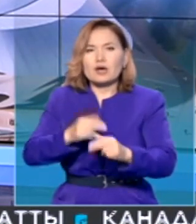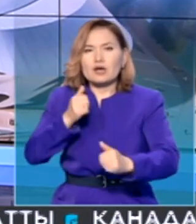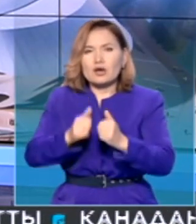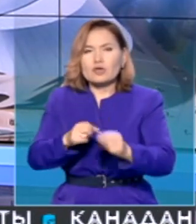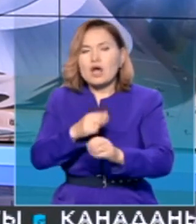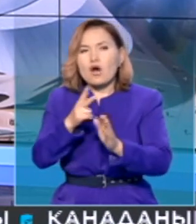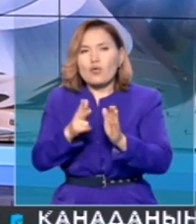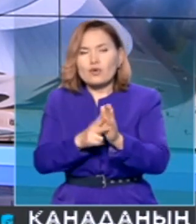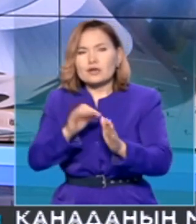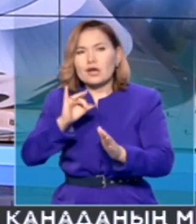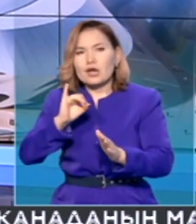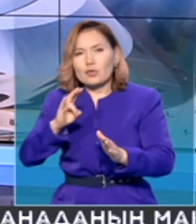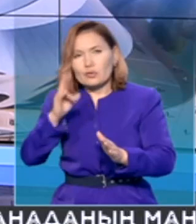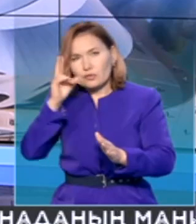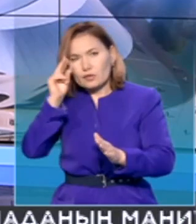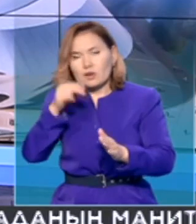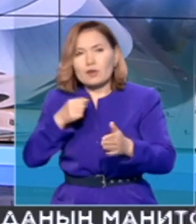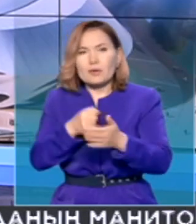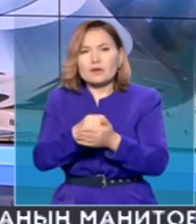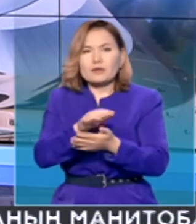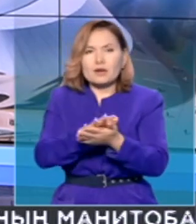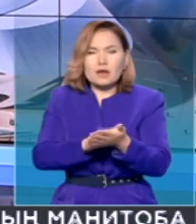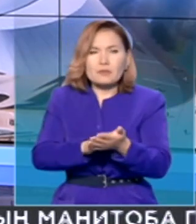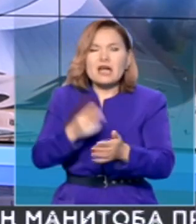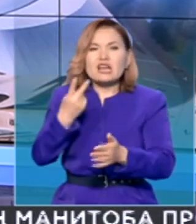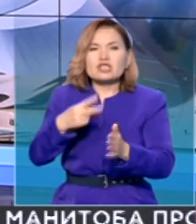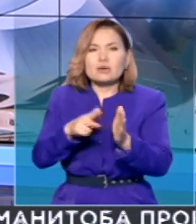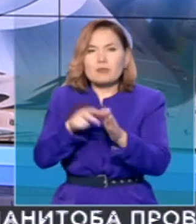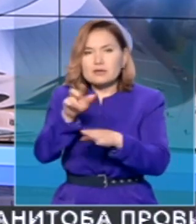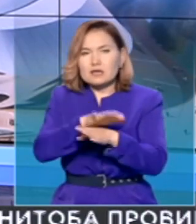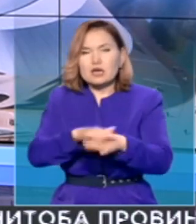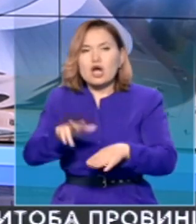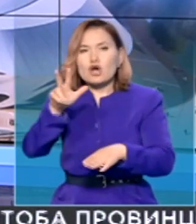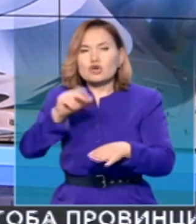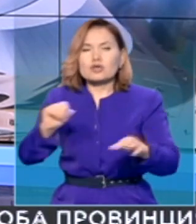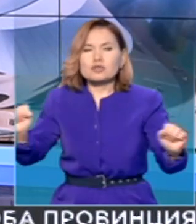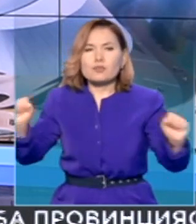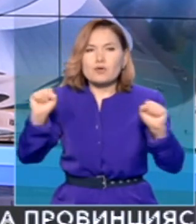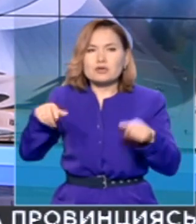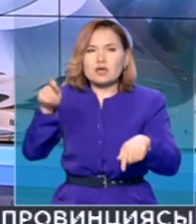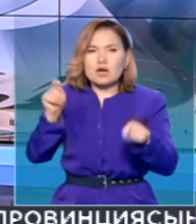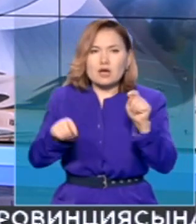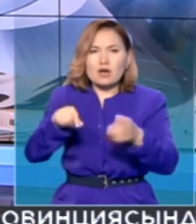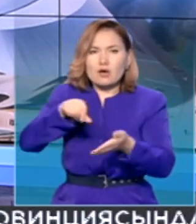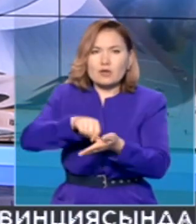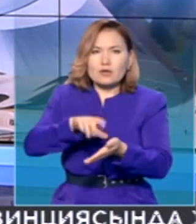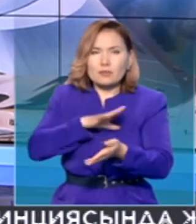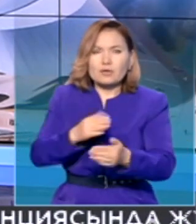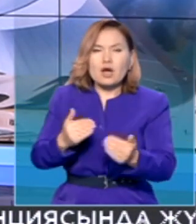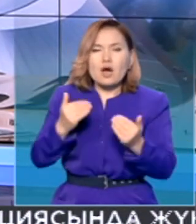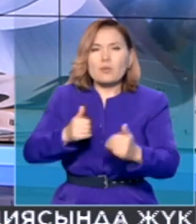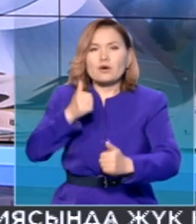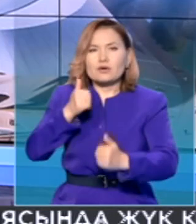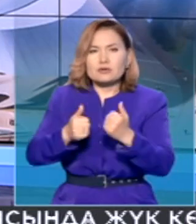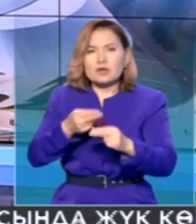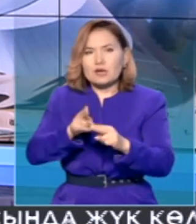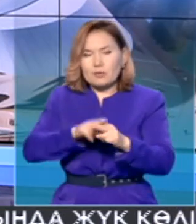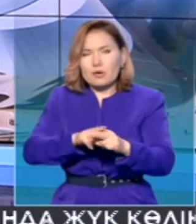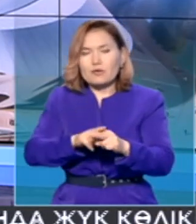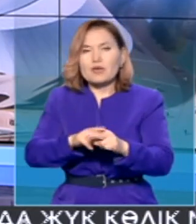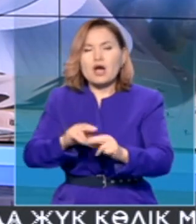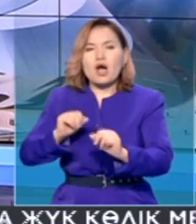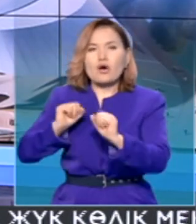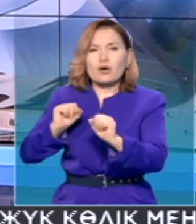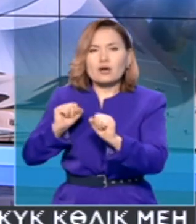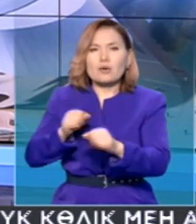18-ші маусымға дейін жалғасады. Дүбірлі додаға 28 елден 300-ге жуық спортшы келген. Бүгінгі сайыс өзін-өзі